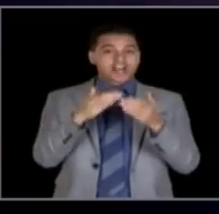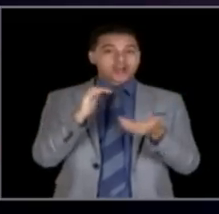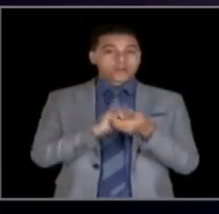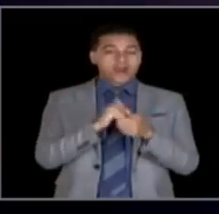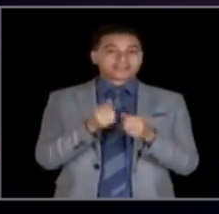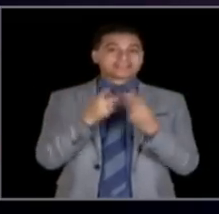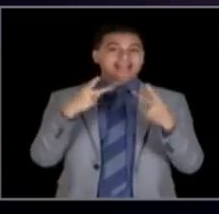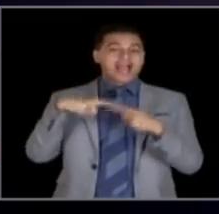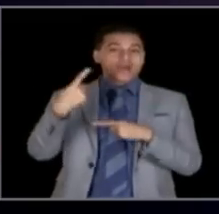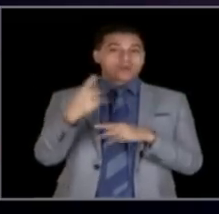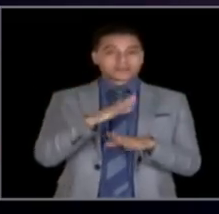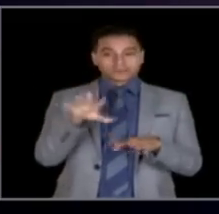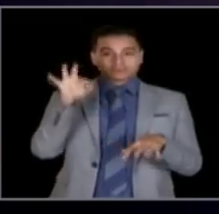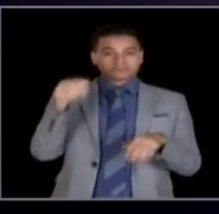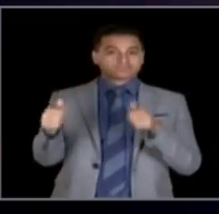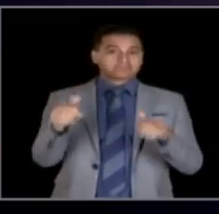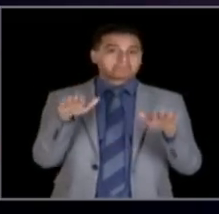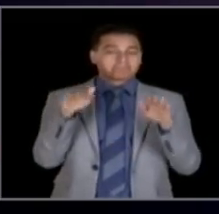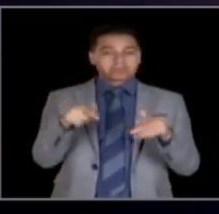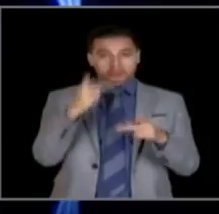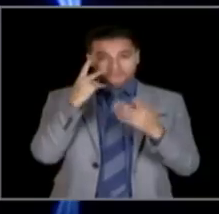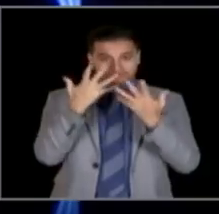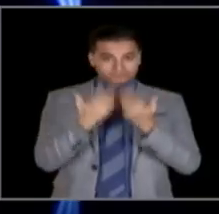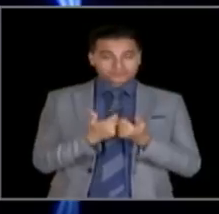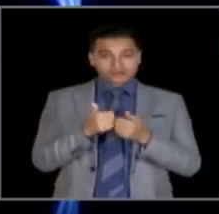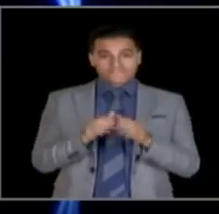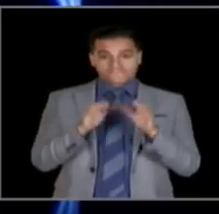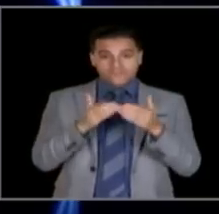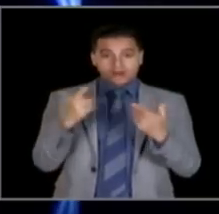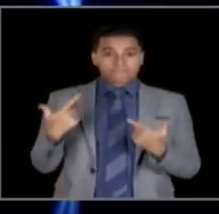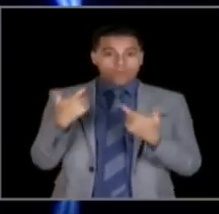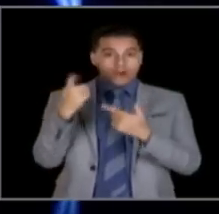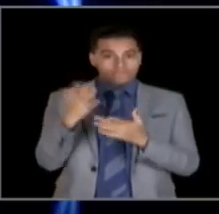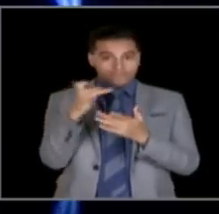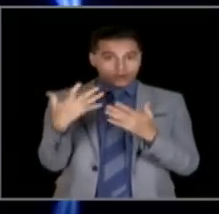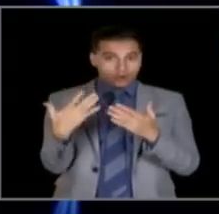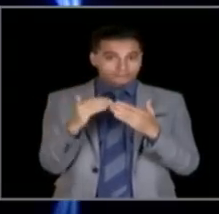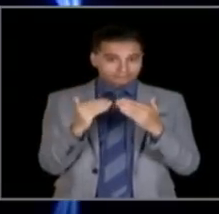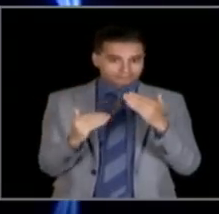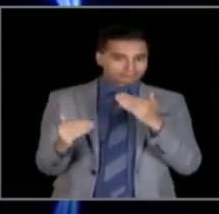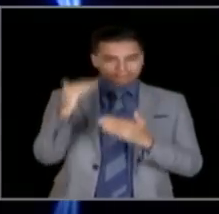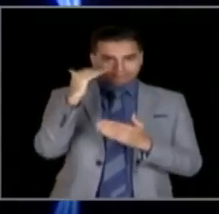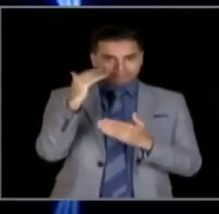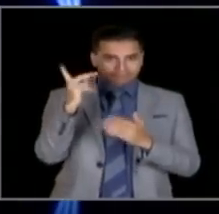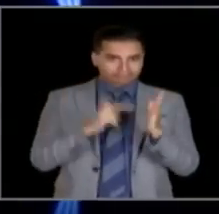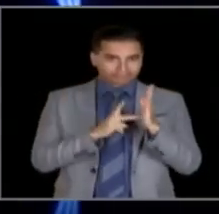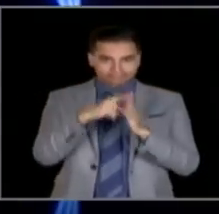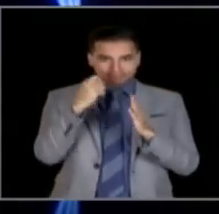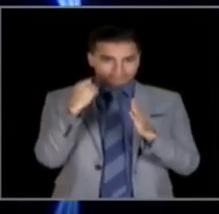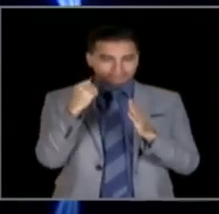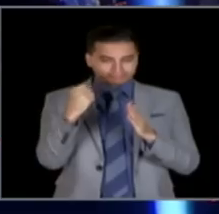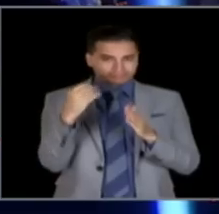المباراة النهائية. وهفكركم بالنتيجة. المحاربون دق طبول الحرب